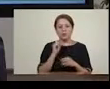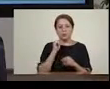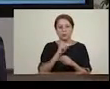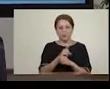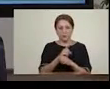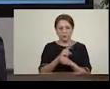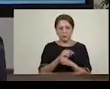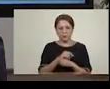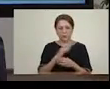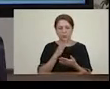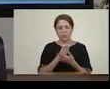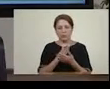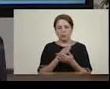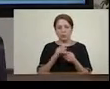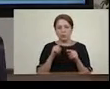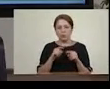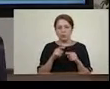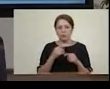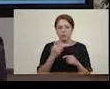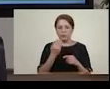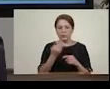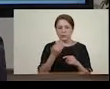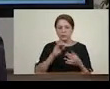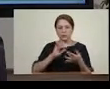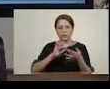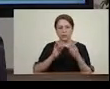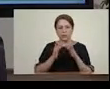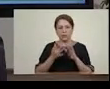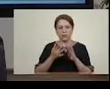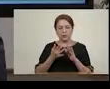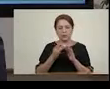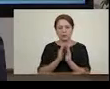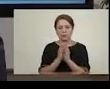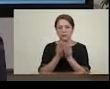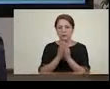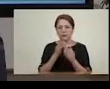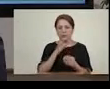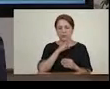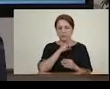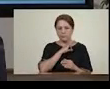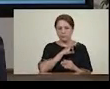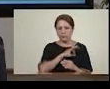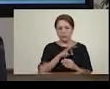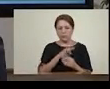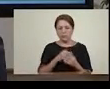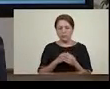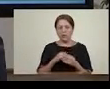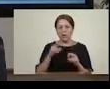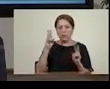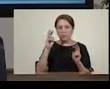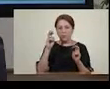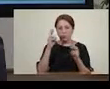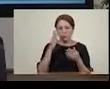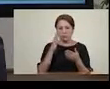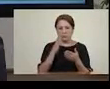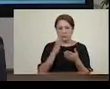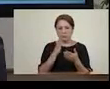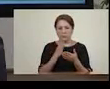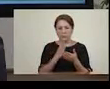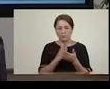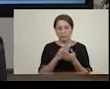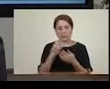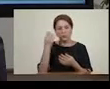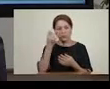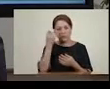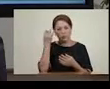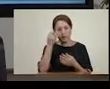qo'shimcha topshirig'imiz bor. Bu siz ta'lim saytlari va qo'shimcha adabiyotlardan foydalangan holatda mavzuga doir qiziqarli ma'lumotlarni